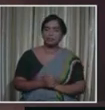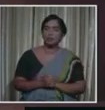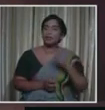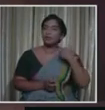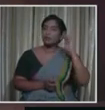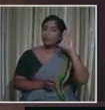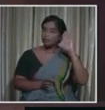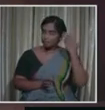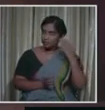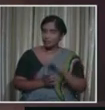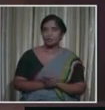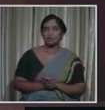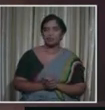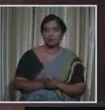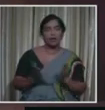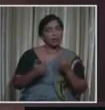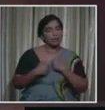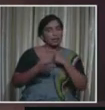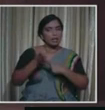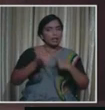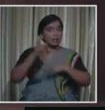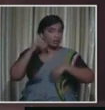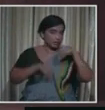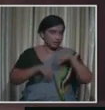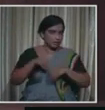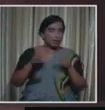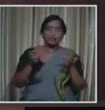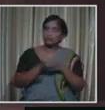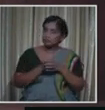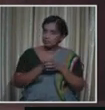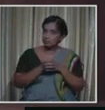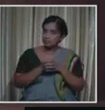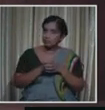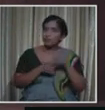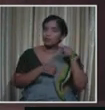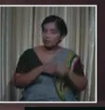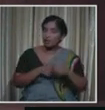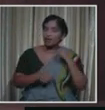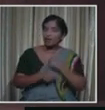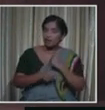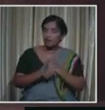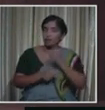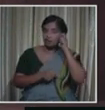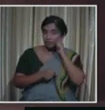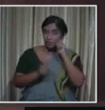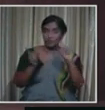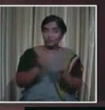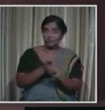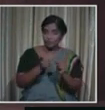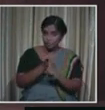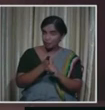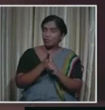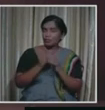විශේෂයෙන්ම අපි දේශපාලන ව්‍යාපාරයක් හැටියට මේ රාජ්‍ය ත්‍රස්තවාදයෙන් ප්‍රචණ්ඩත්වයෙන්